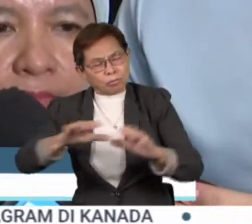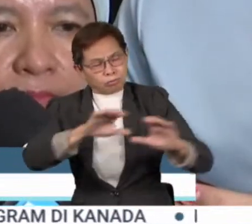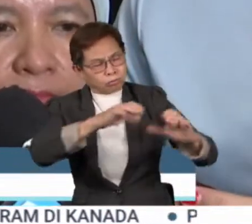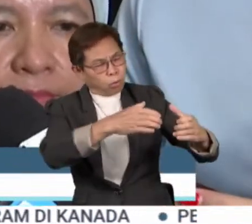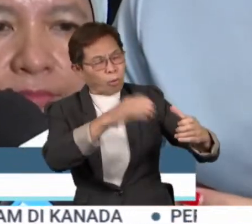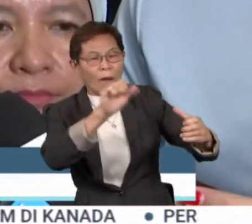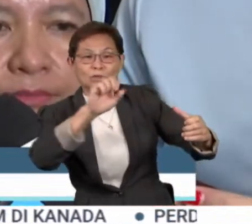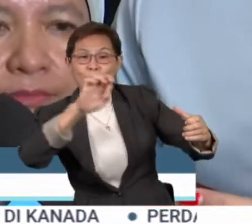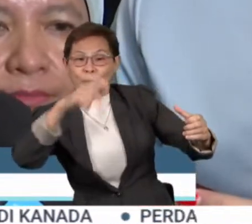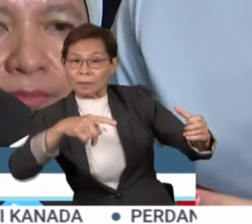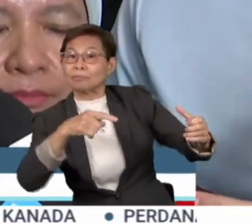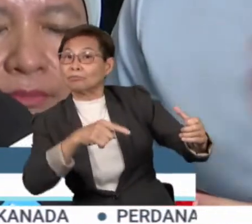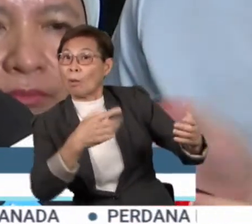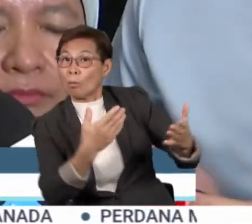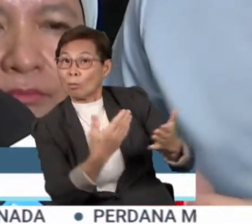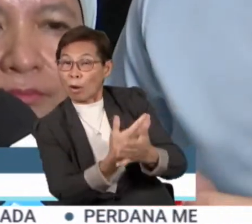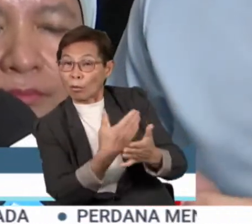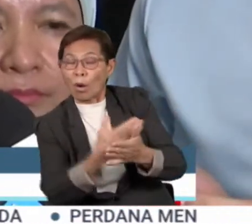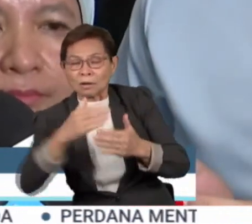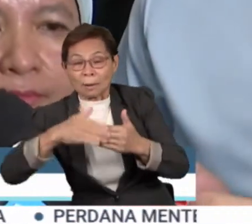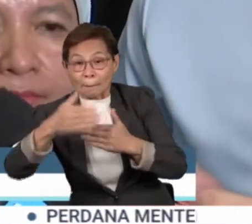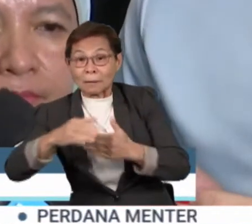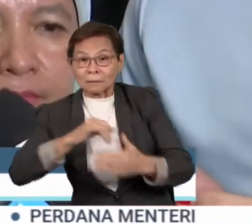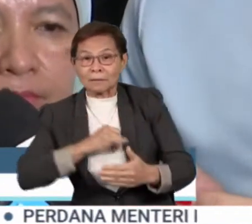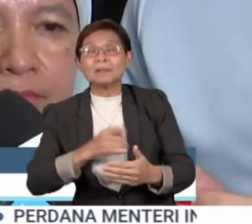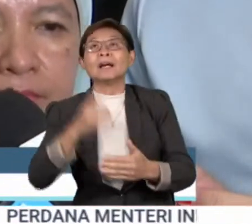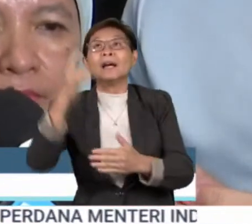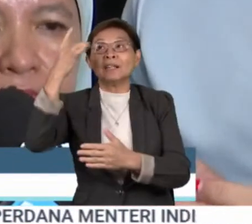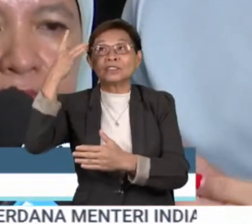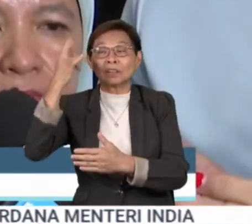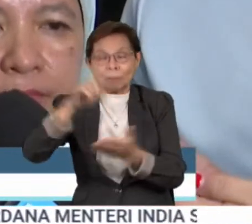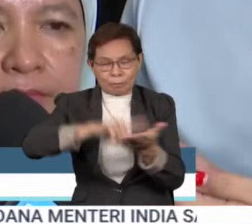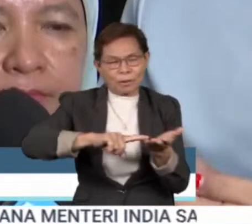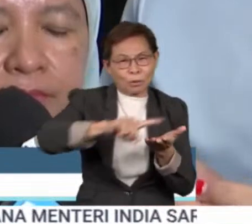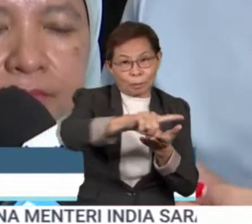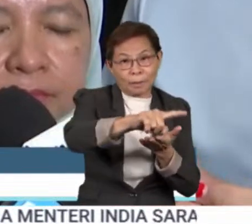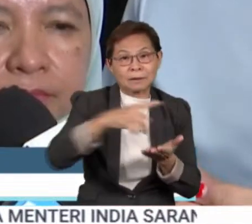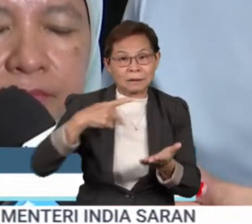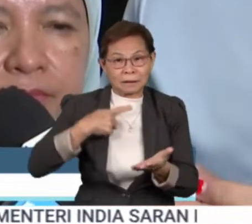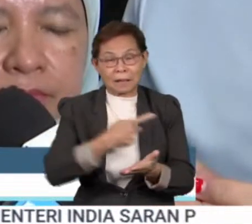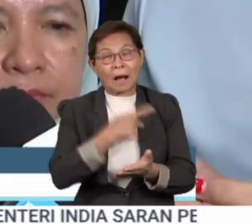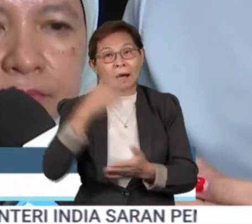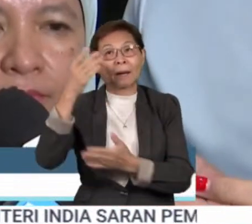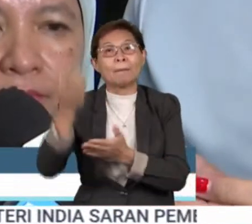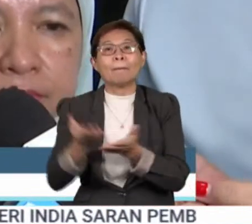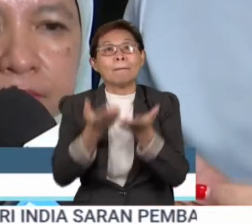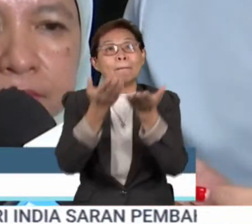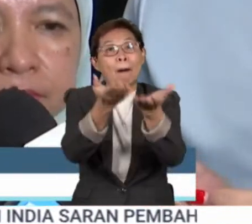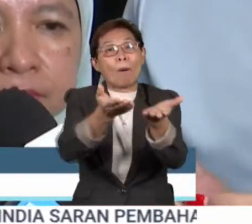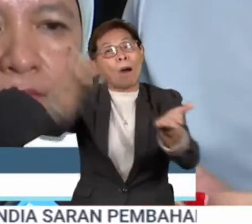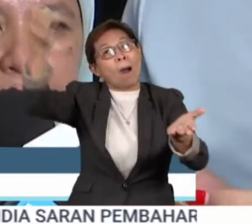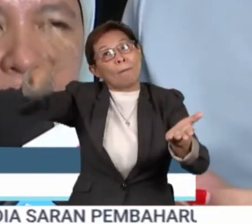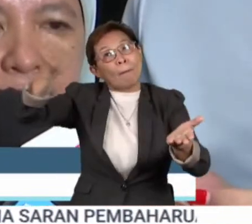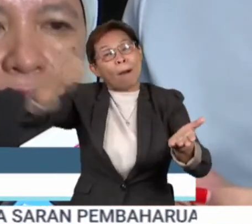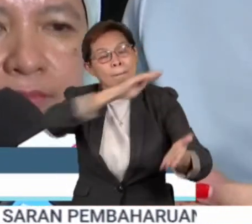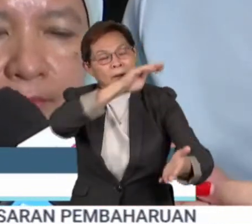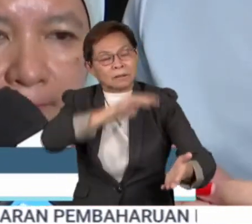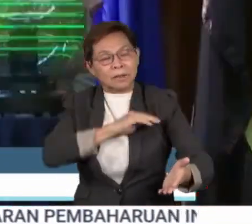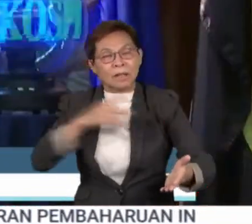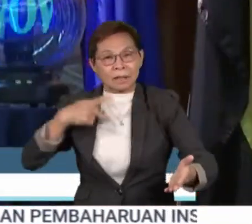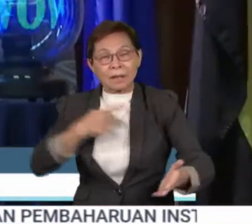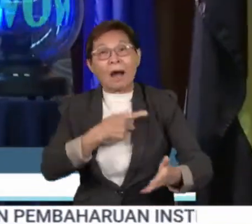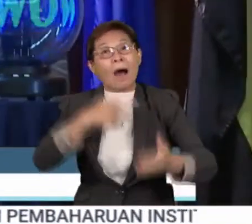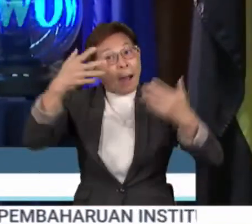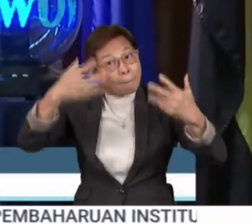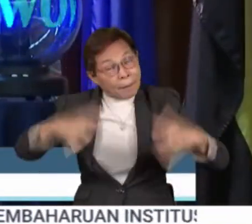SOP baru. Tapi selepas saya, insyaAllah minggu depanlah kita akan bawa ke Jemaah Menteri dan selepas itu kita akan buat